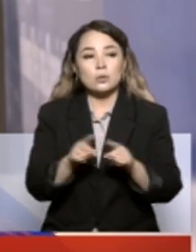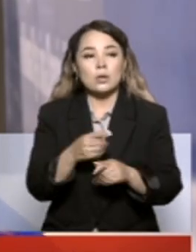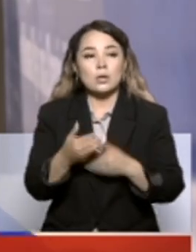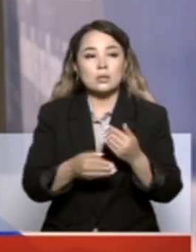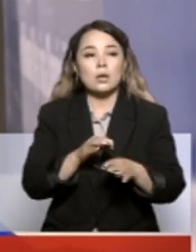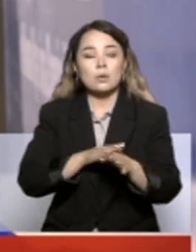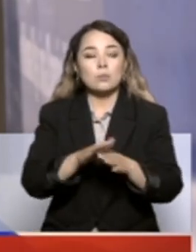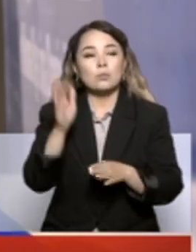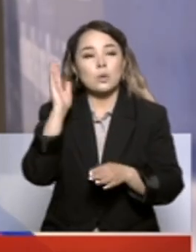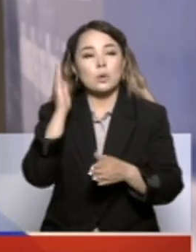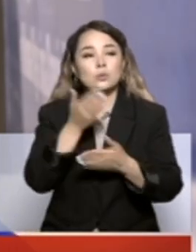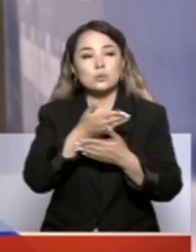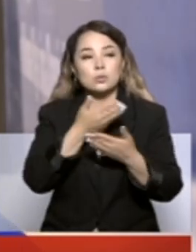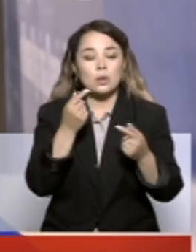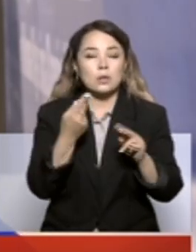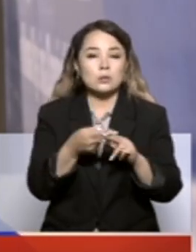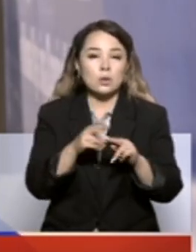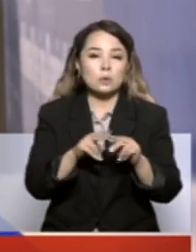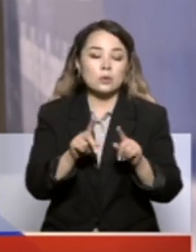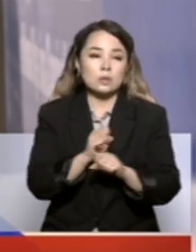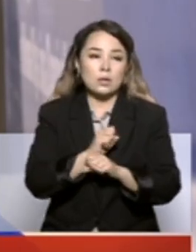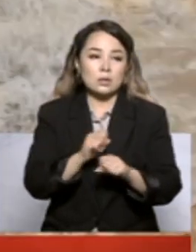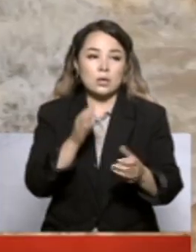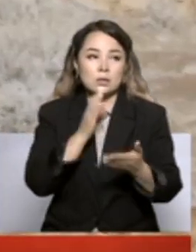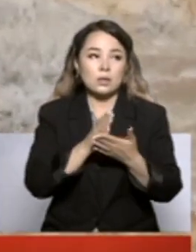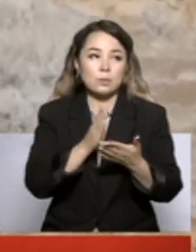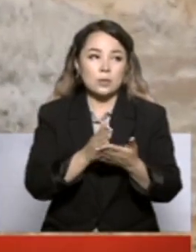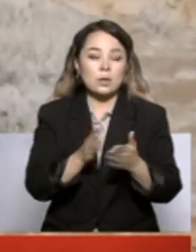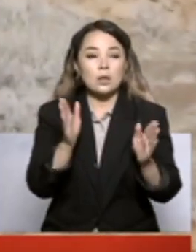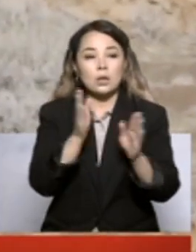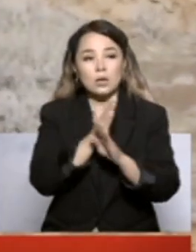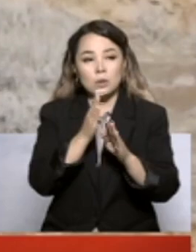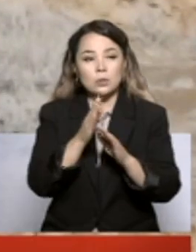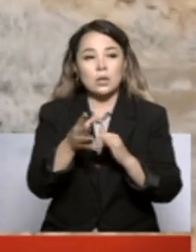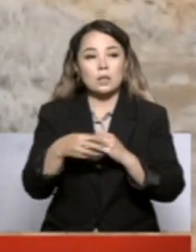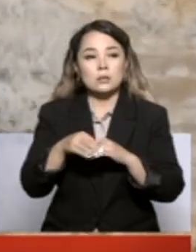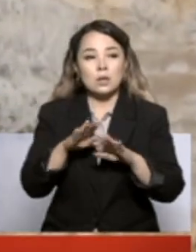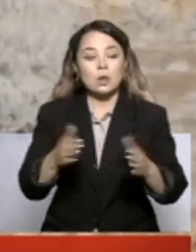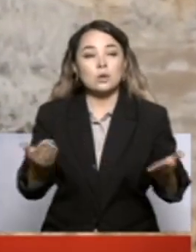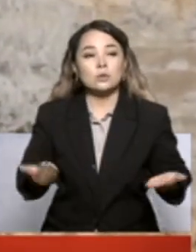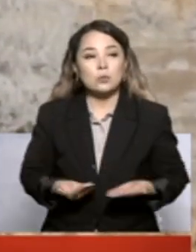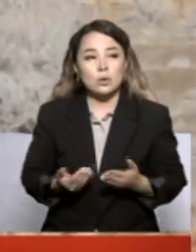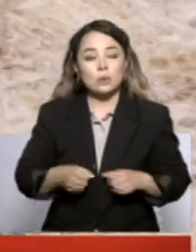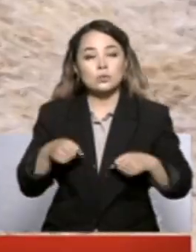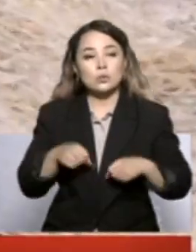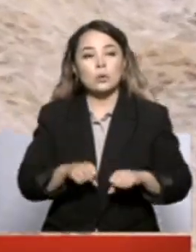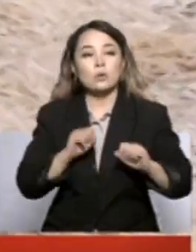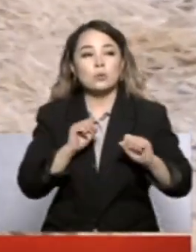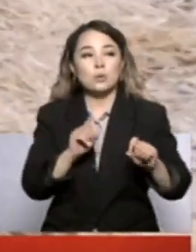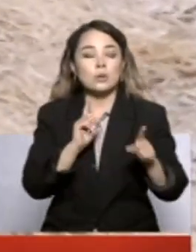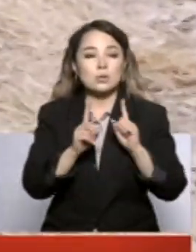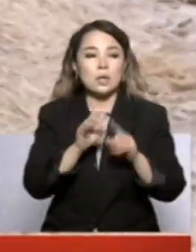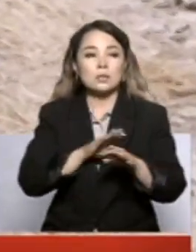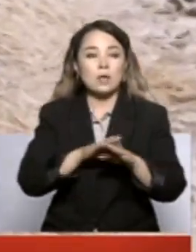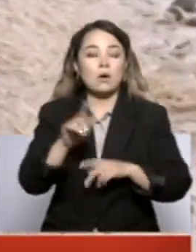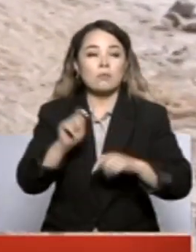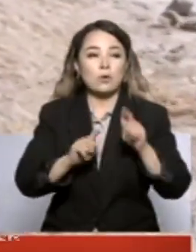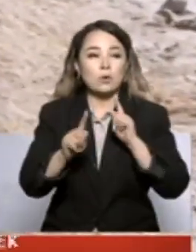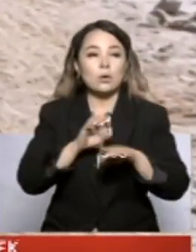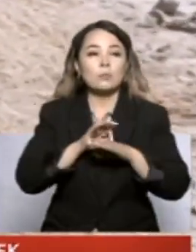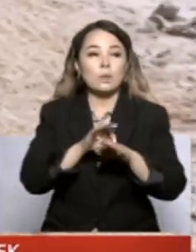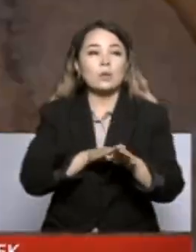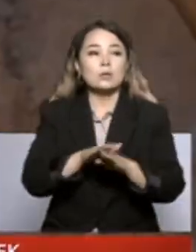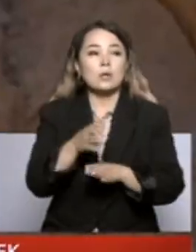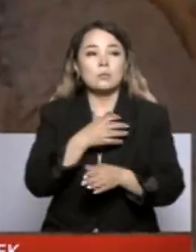қадамның болашағы жоқ, болуы да мүмкін емес дер едім. Экологиялық аймақтағы тұрғындардың құқығын қорғау жайы талқыланған форумның маңызы